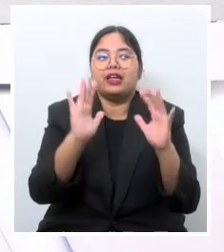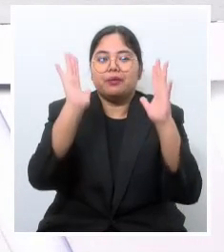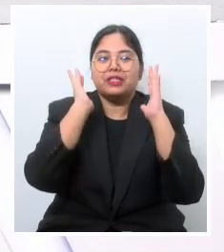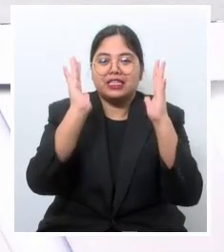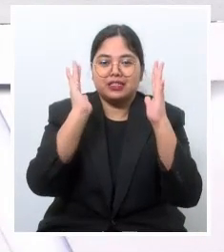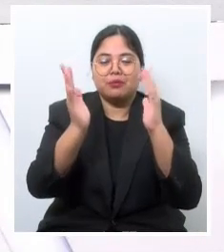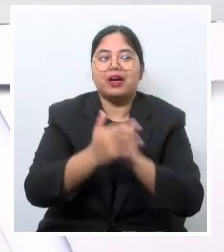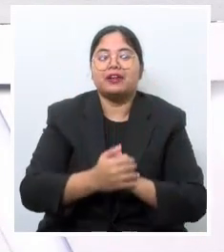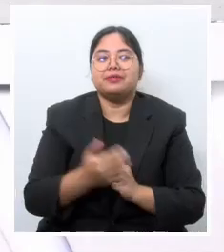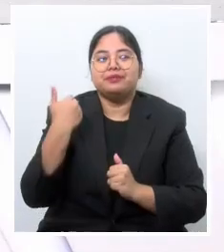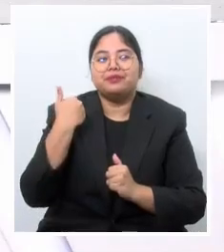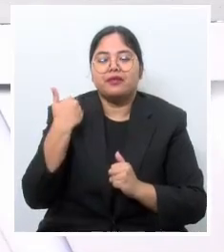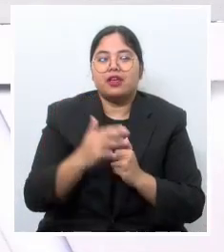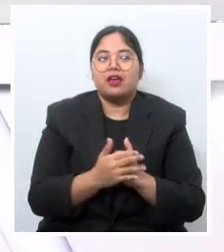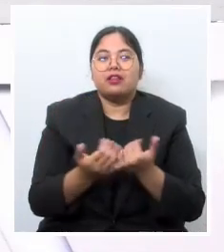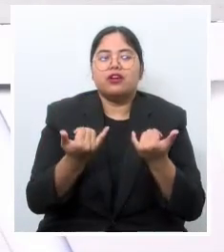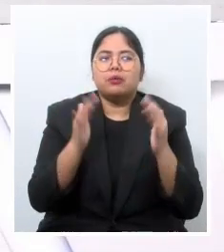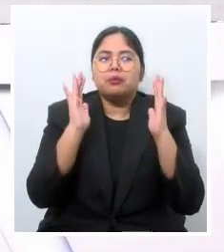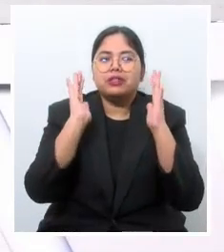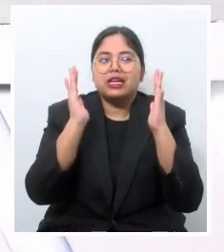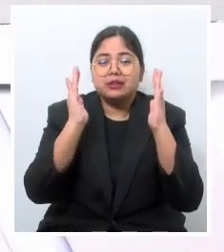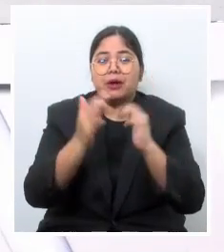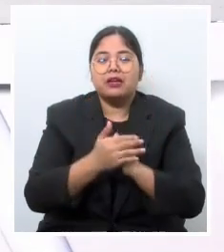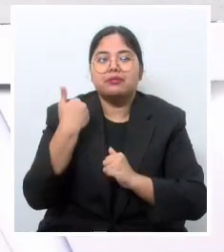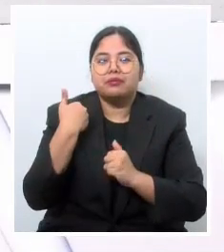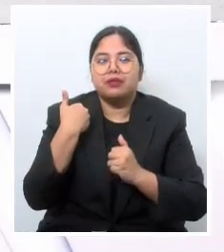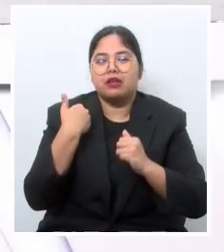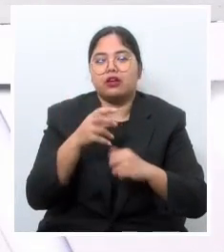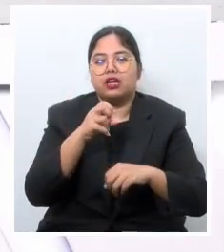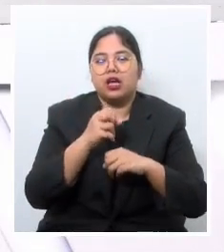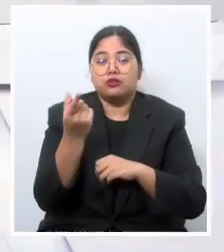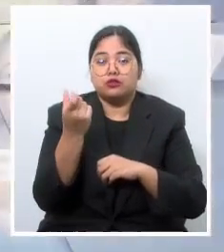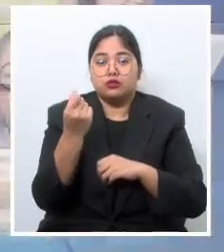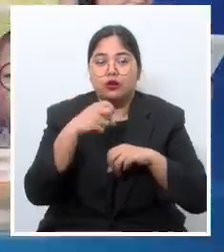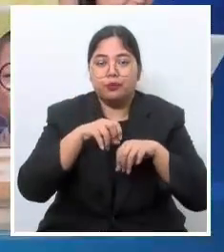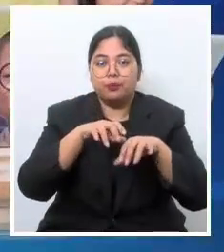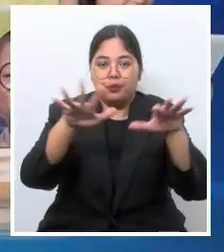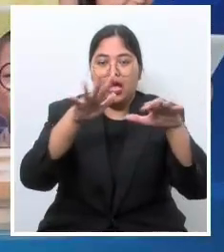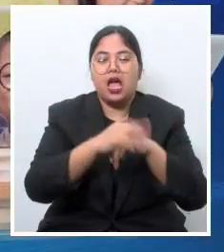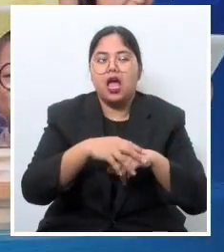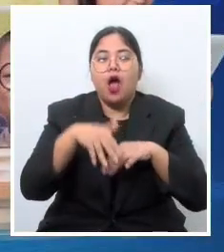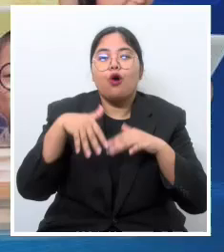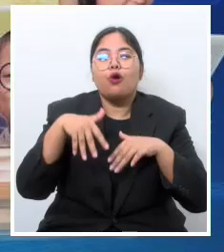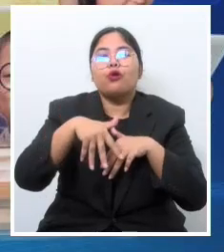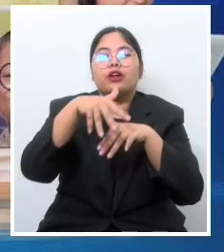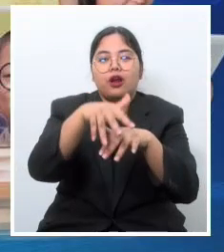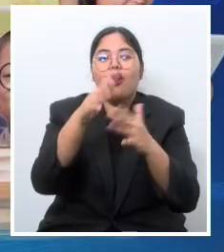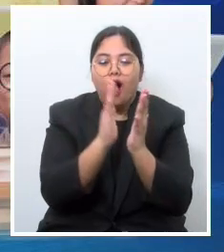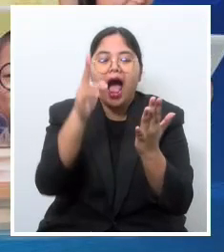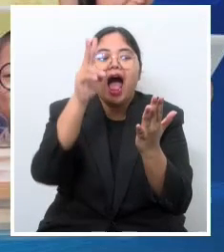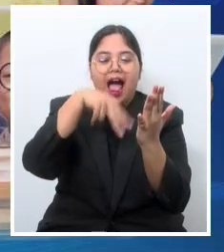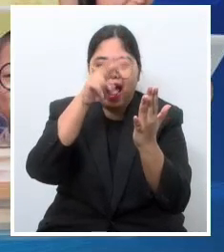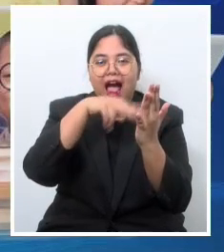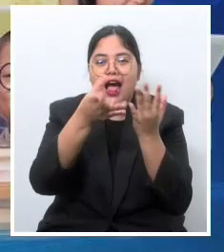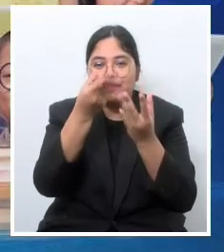ของเรากันบ้างค่ะในช่วงเวลานี้นะคะเราได้เริ่มมีการถ่ายทอดสดนะคะในส่วนของกิจกรรมรณรงค์การอ่านเพื่อการเรียน